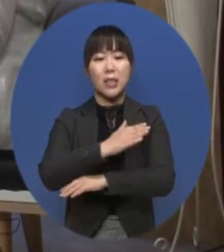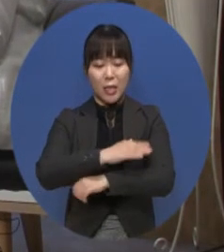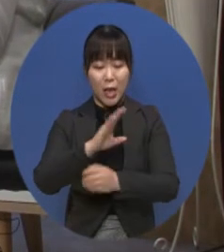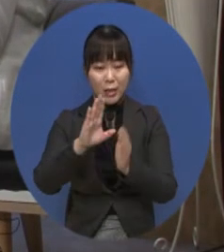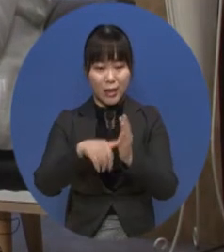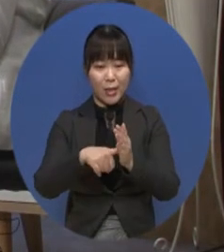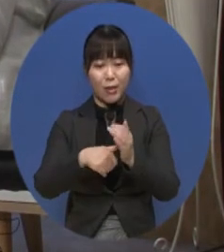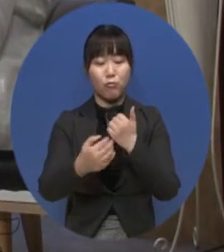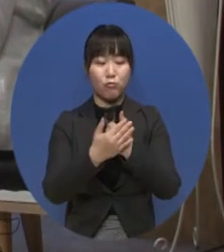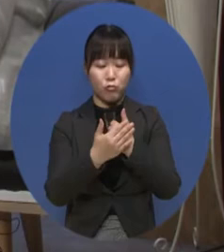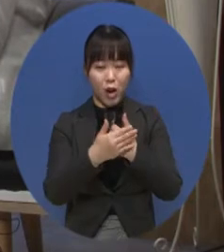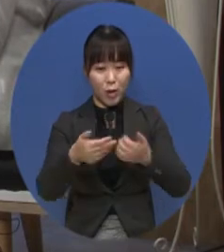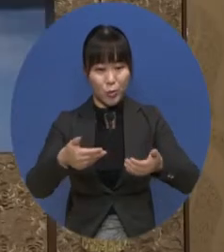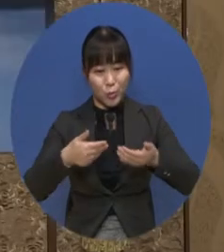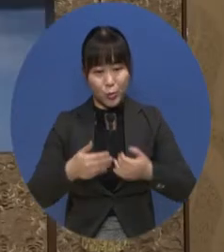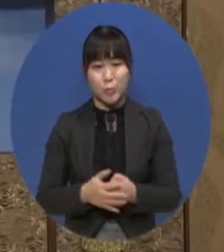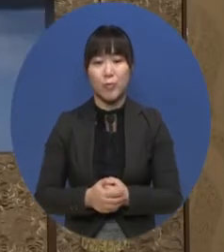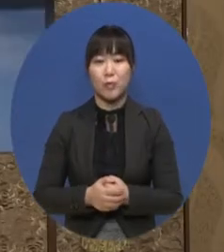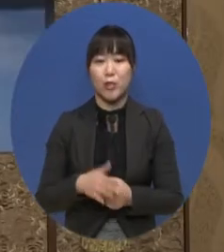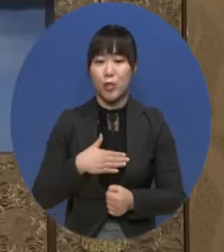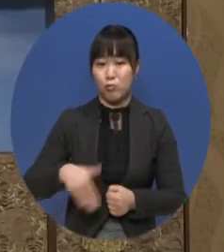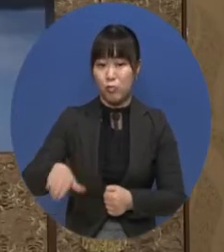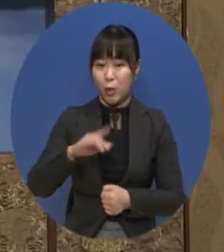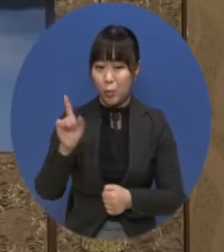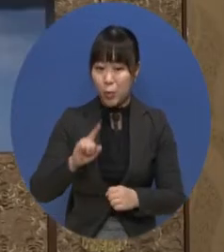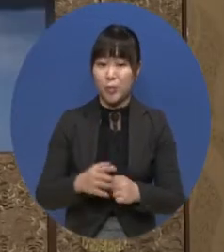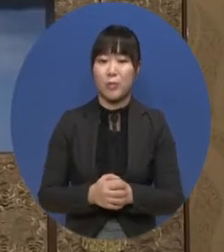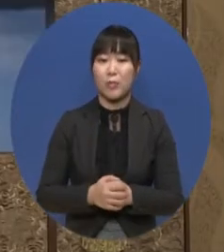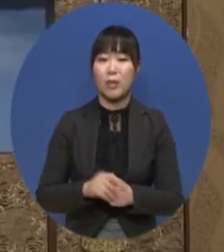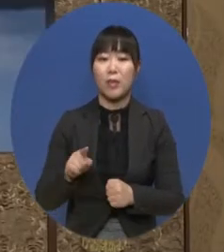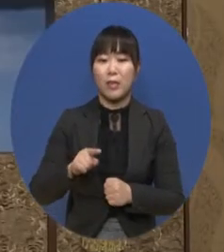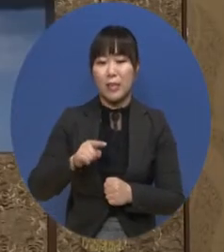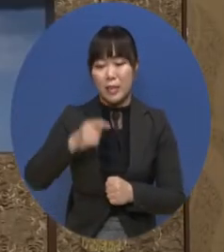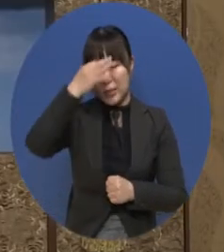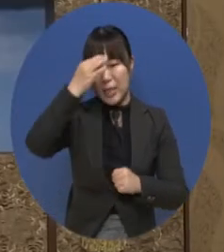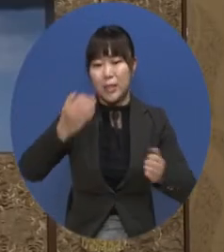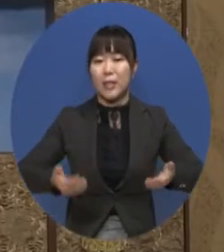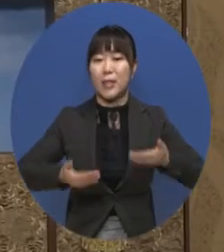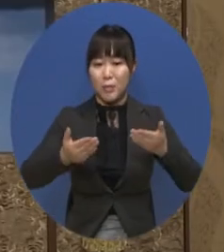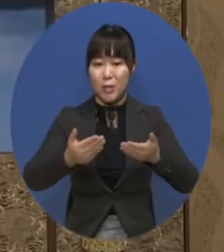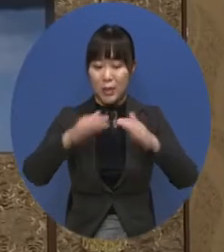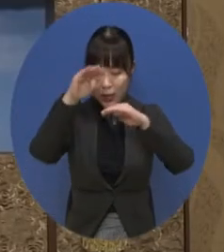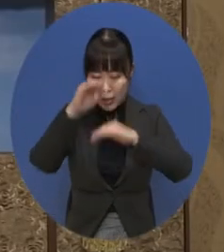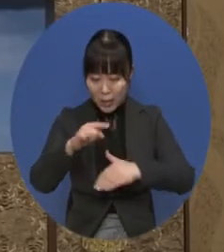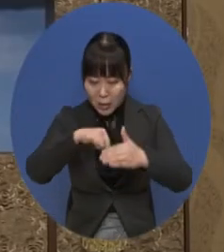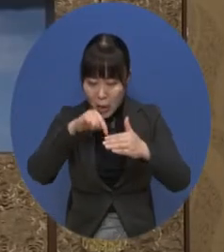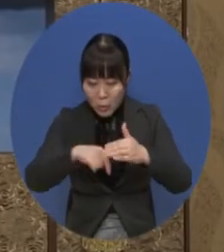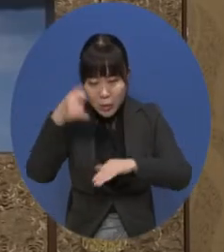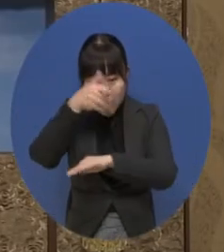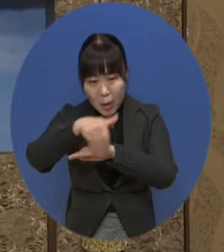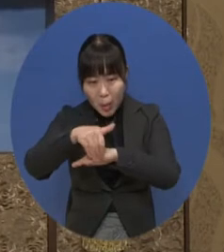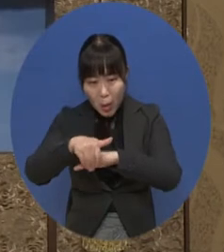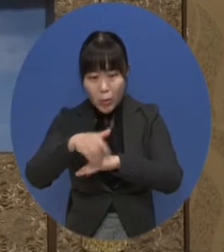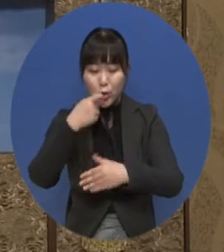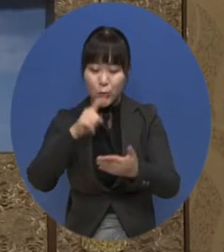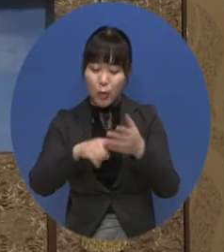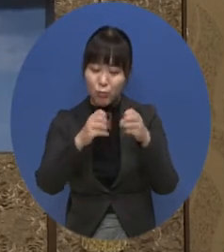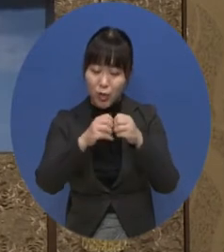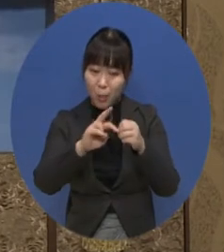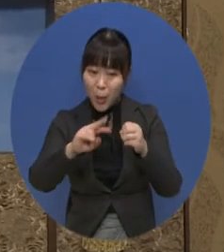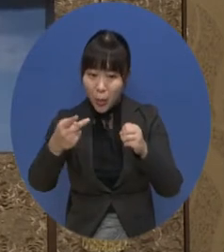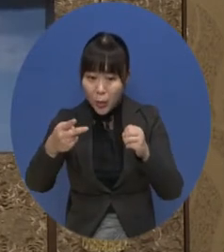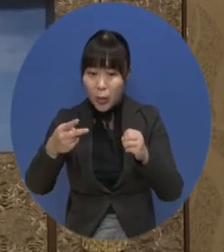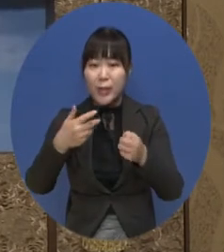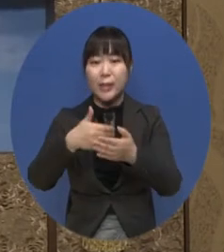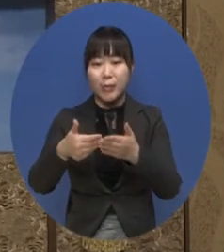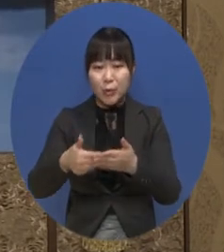인쇄하는 데는 후원을 해주셨고 저희가 한 거는 이걸 재능 기부로 내용을 저희가 기획해서 쉽게 문장 바꾸고